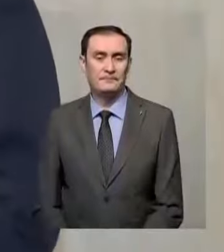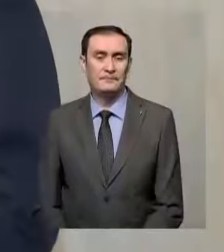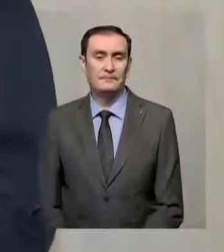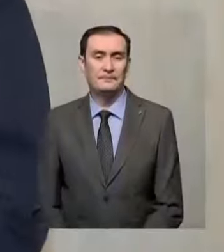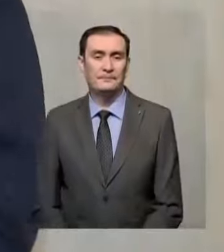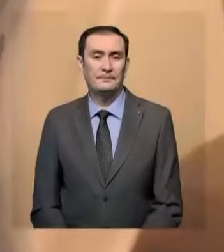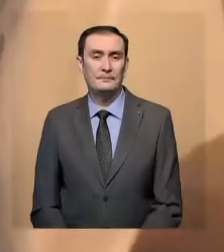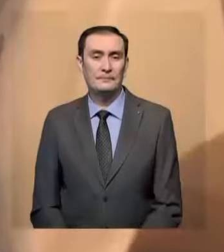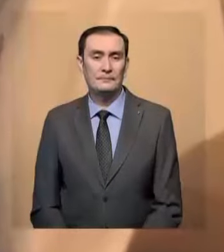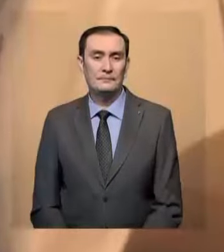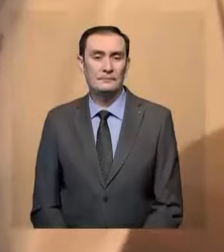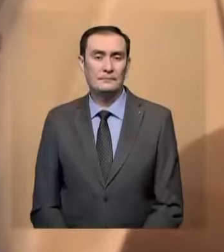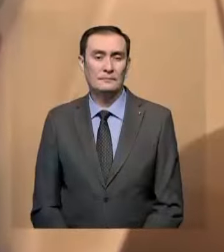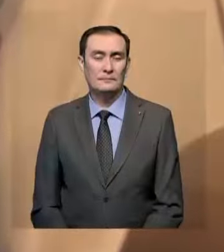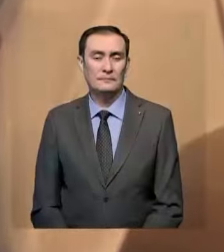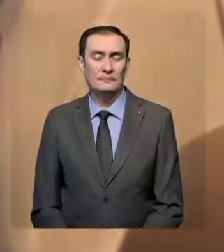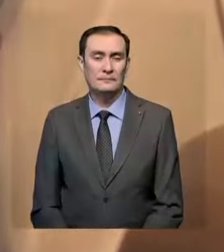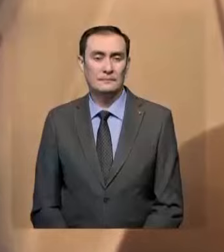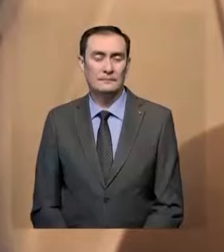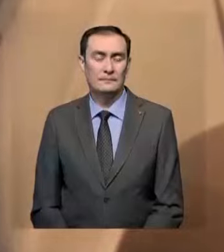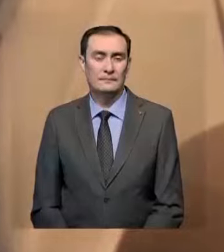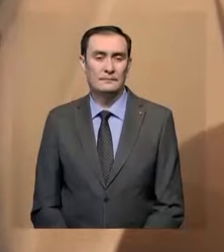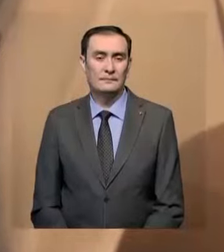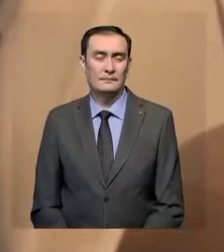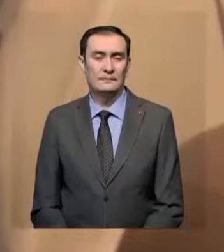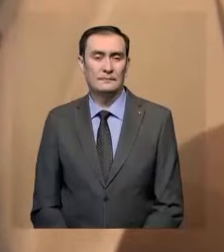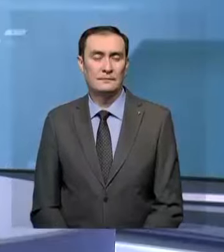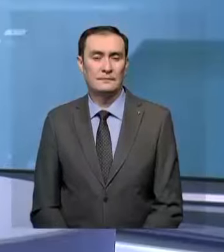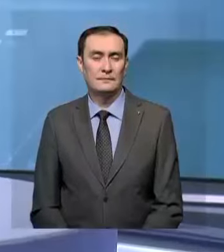Пыхтин, Усть-Каменогорск, 24 КИЗ.